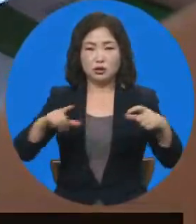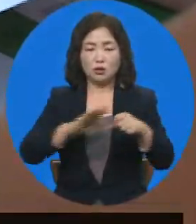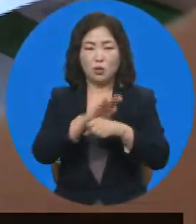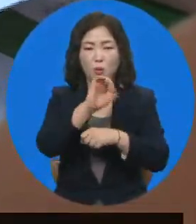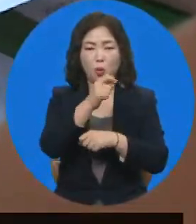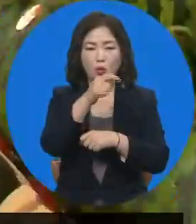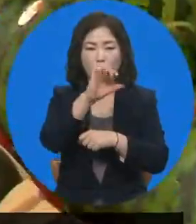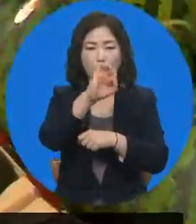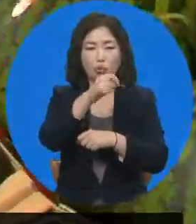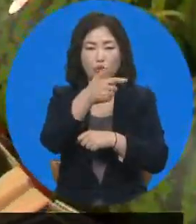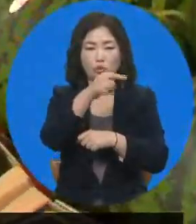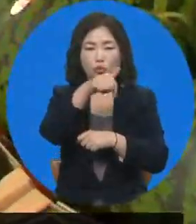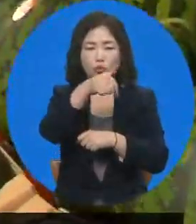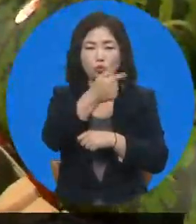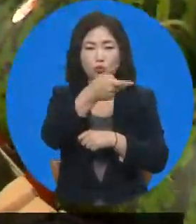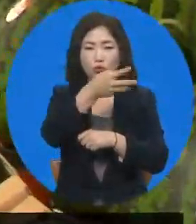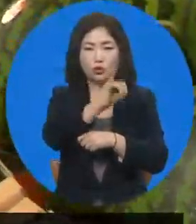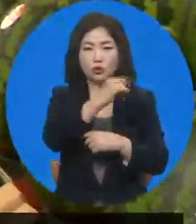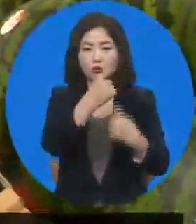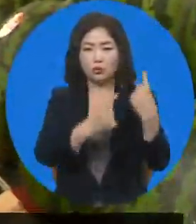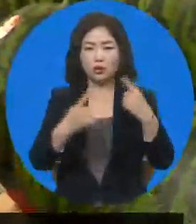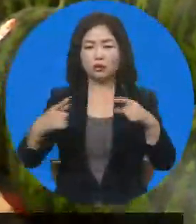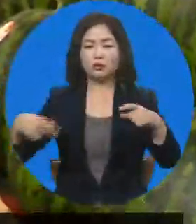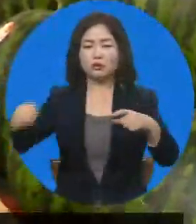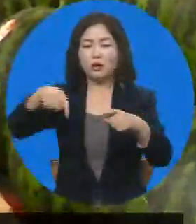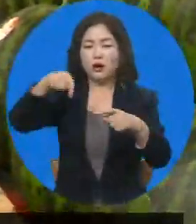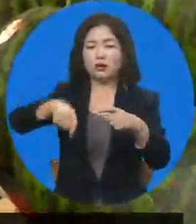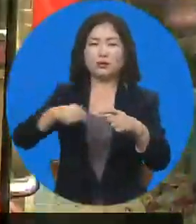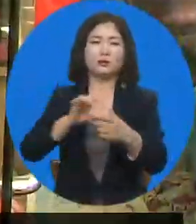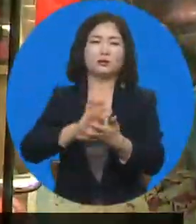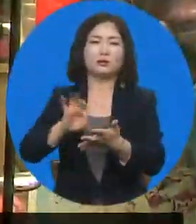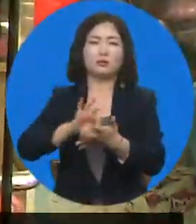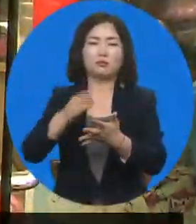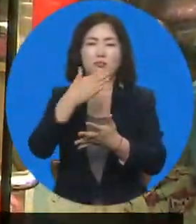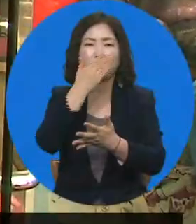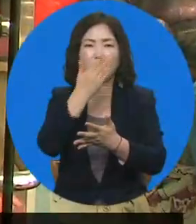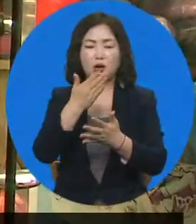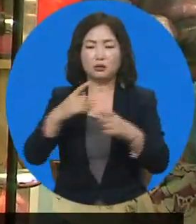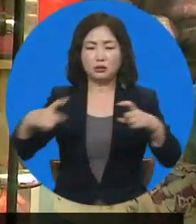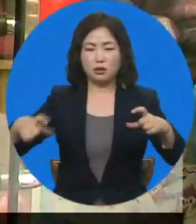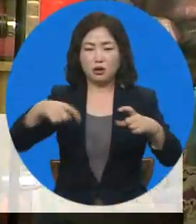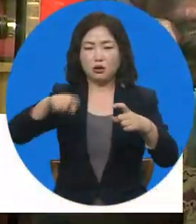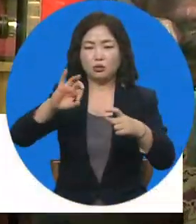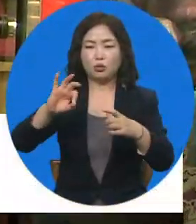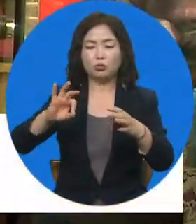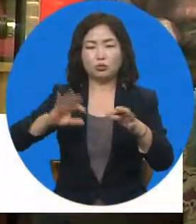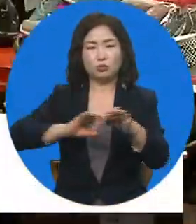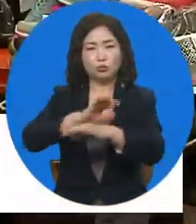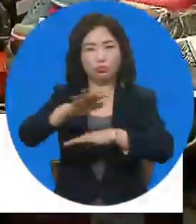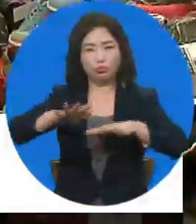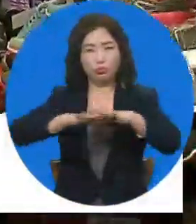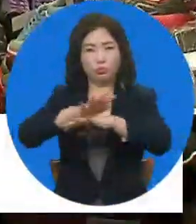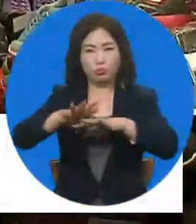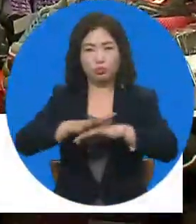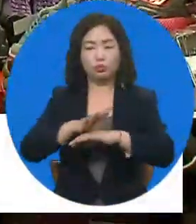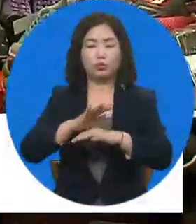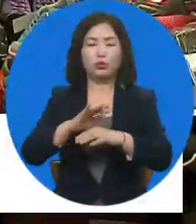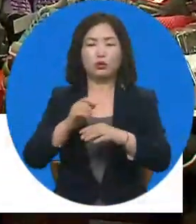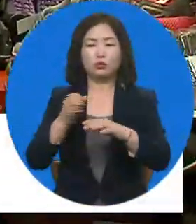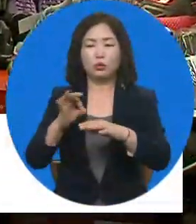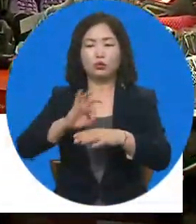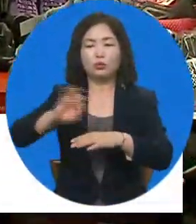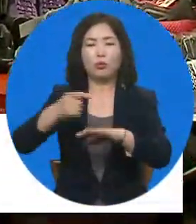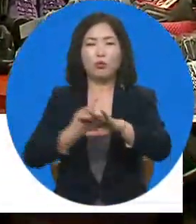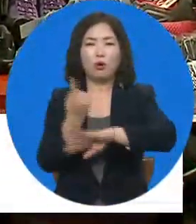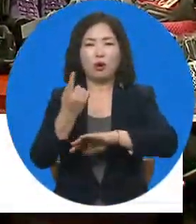상품권과 달리 발행한 지자체 에서만 쓸 수 있습니다 지역 안에서 돈 의도는 구조를 만들어 지역 짜본 의 여기에